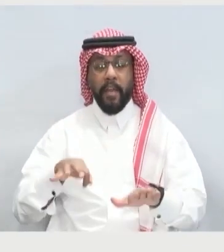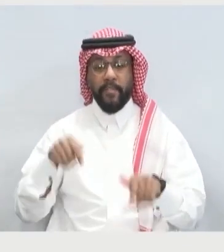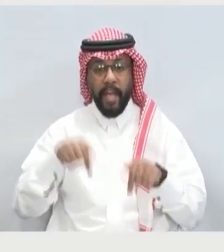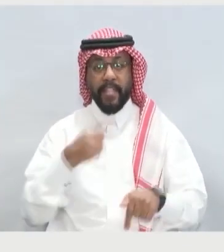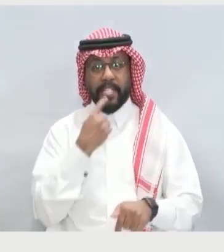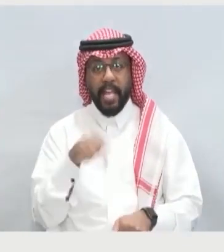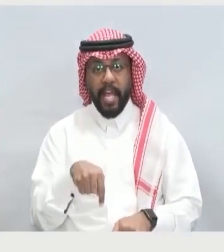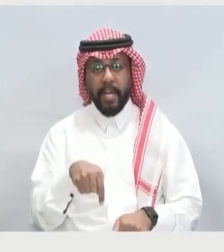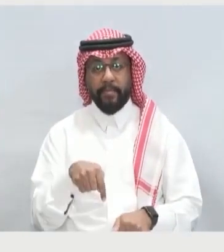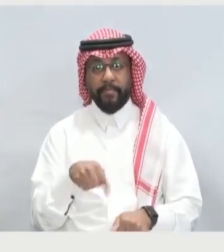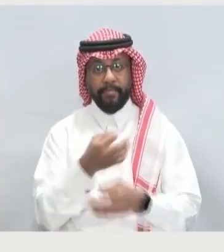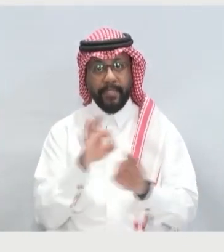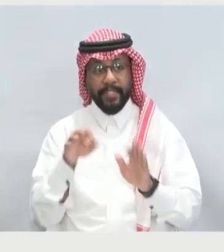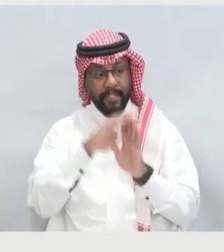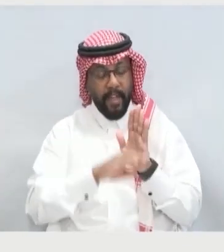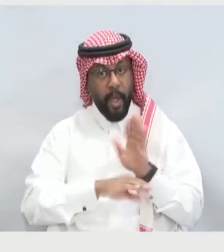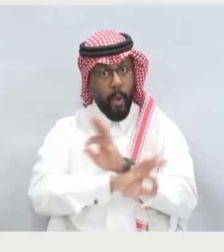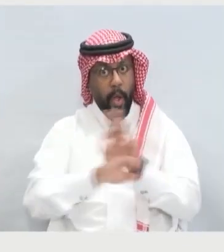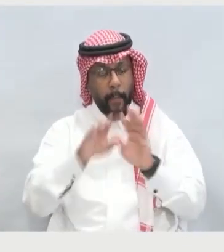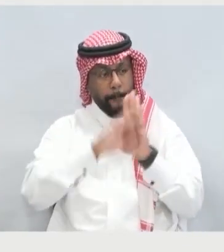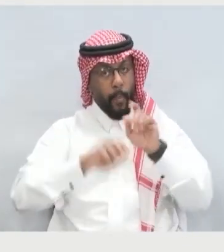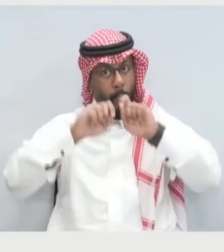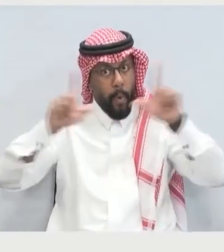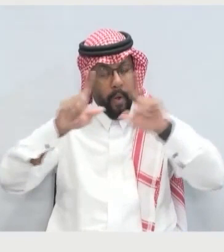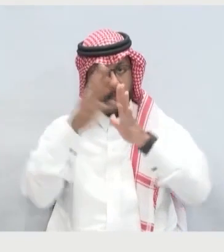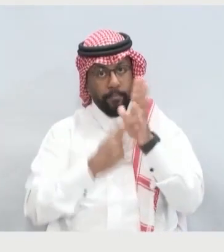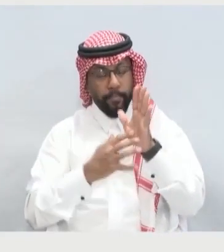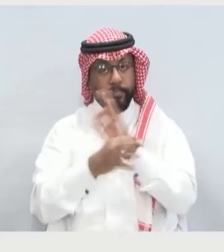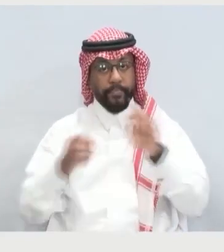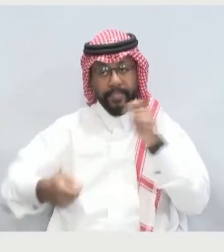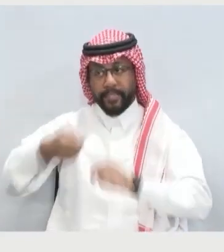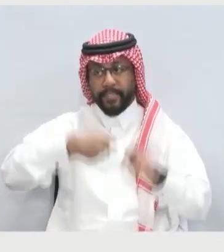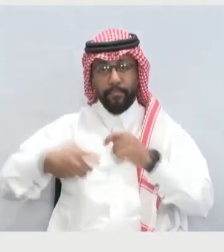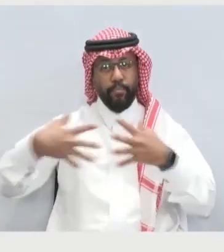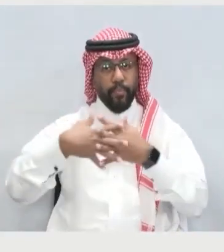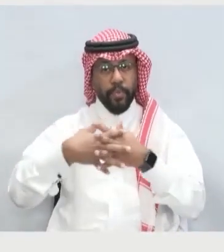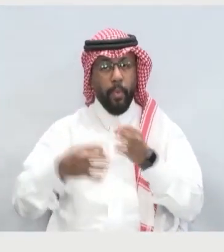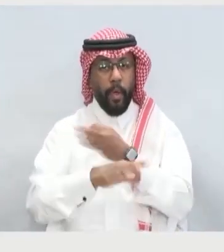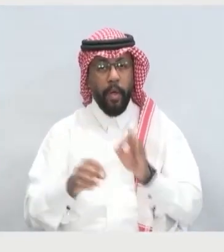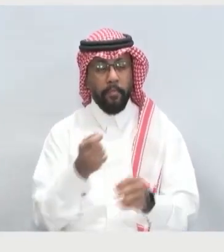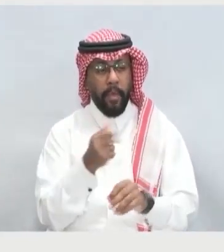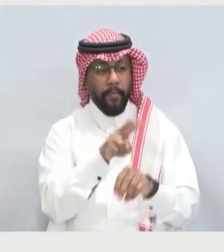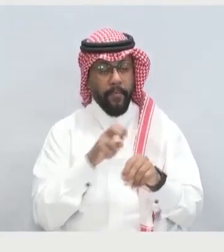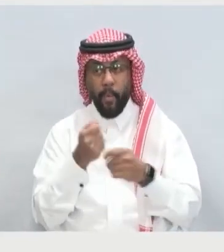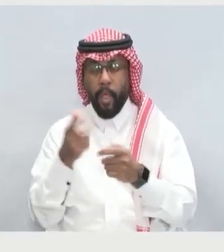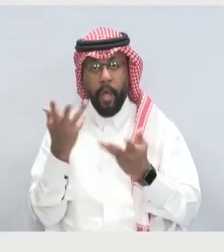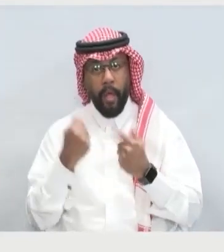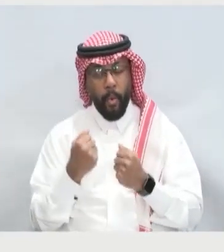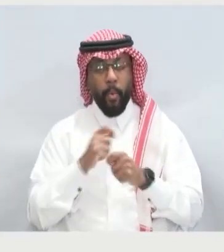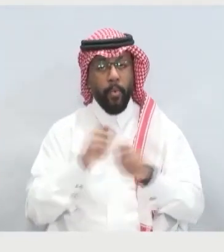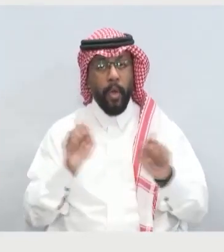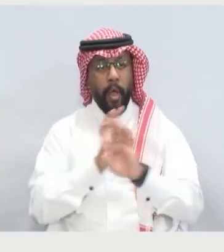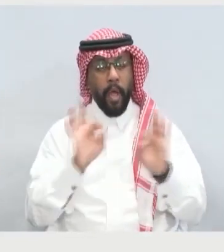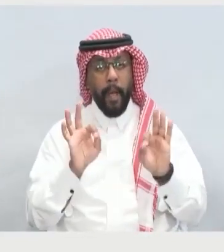العام يتم تمويل هذه الاصول من خلال مطالبات المدينه ومساهمين واي التزامات الشركه وحقوق